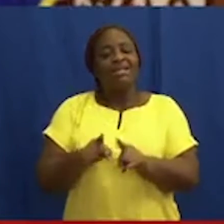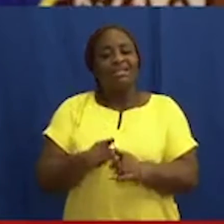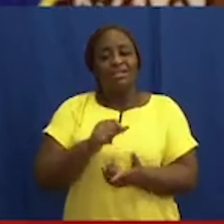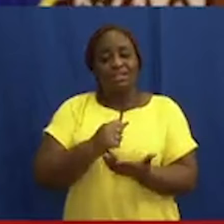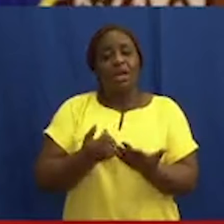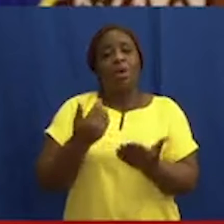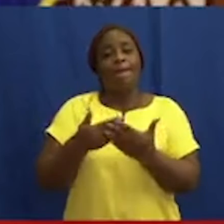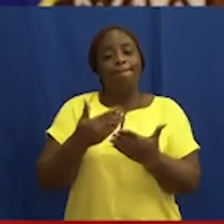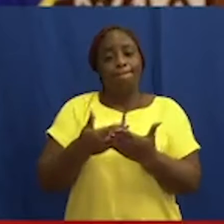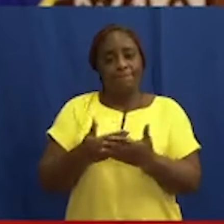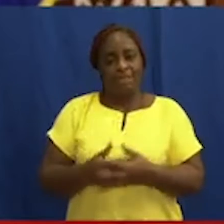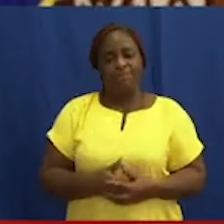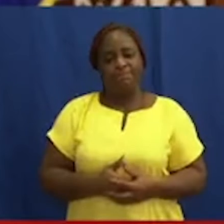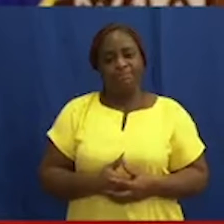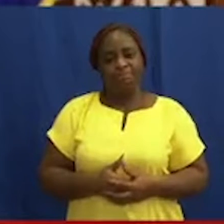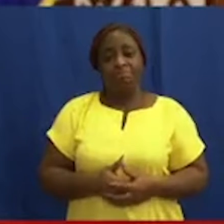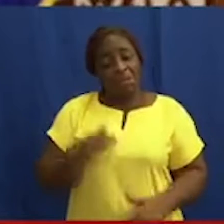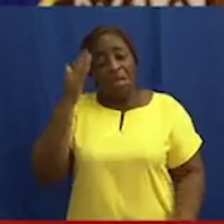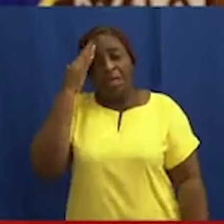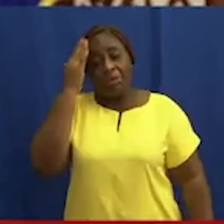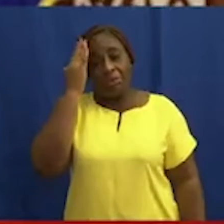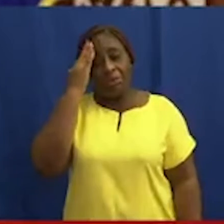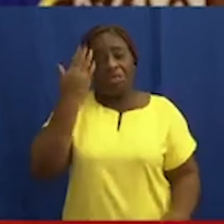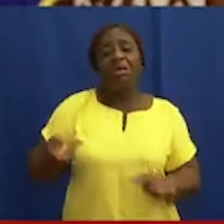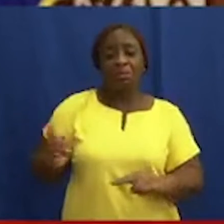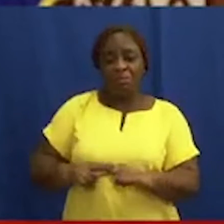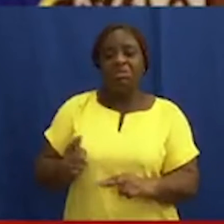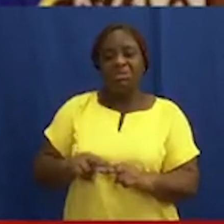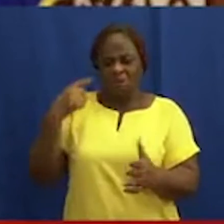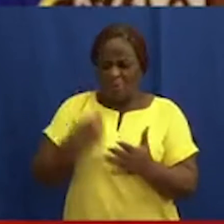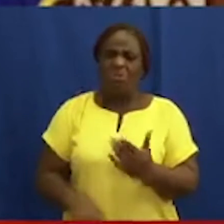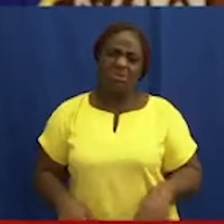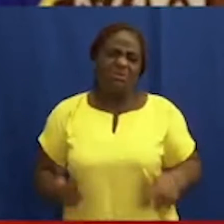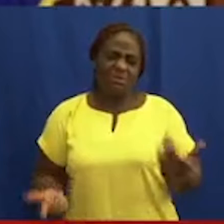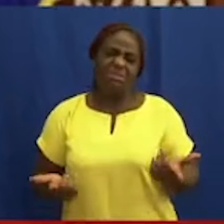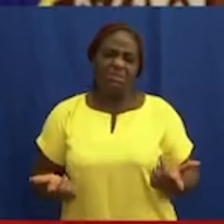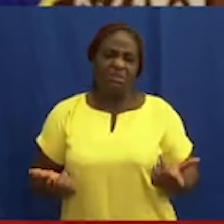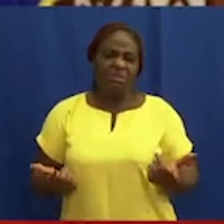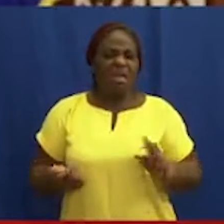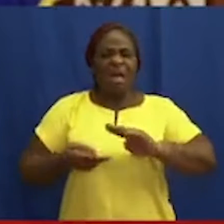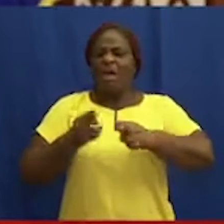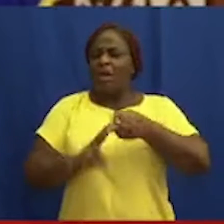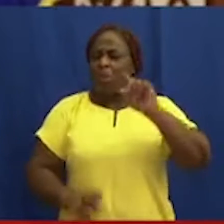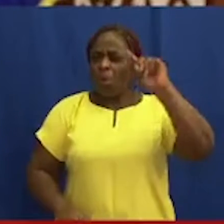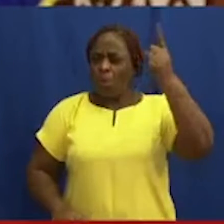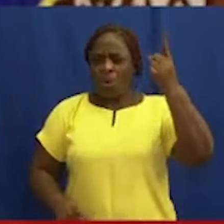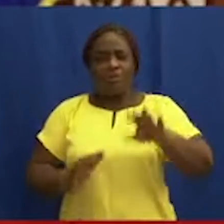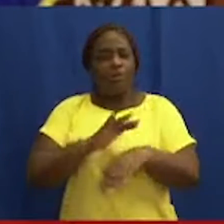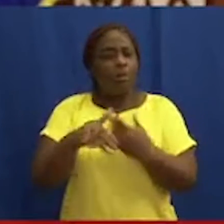da yawa su razana da irin wannan matakai da muka dauka. A wajen yunkuri na tabbatar da